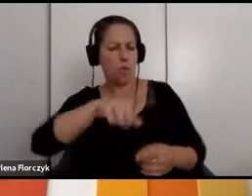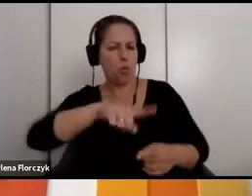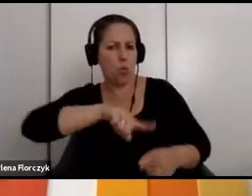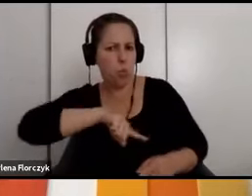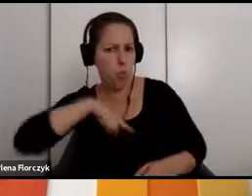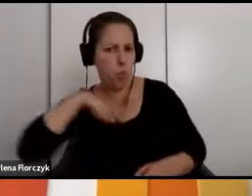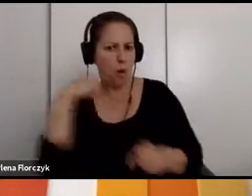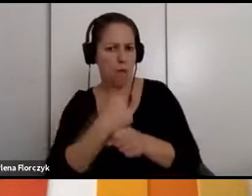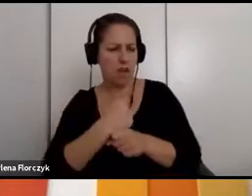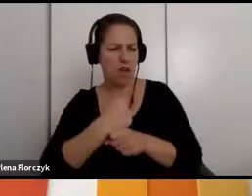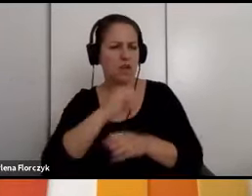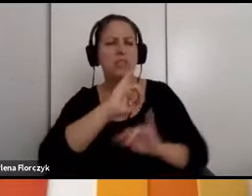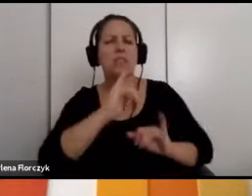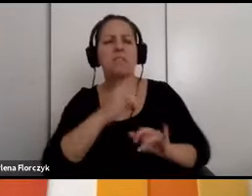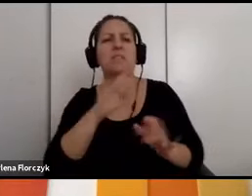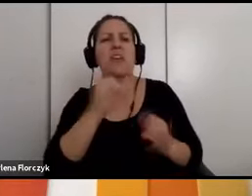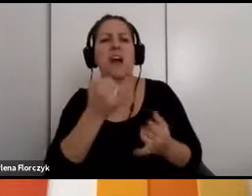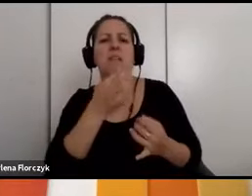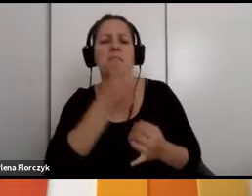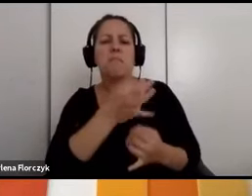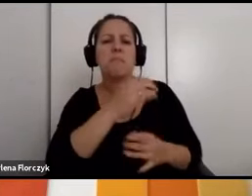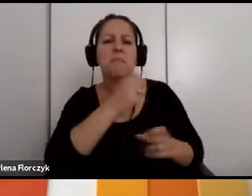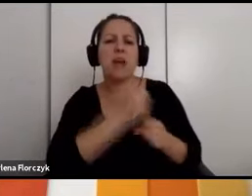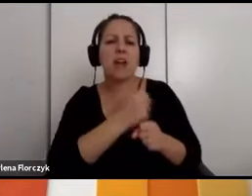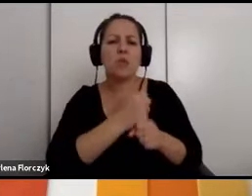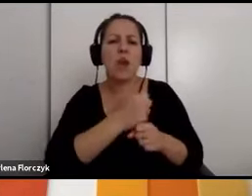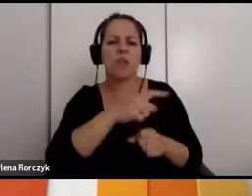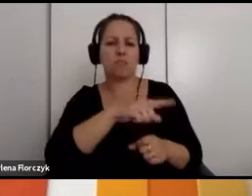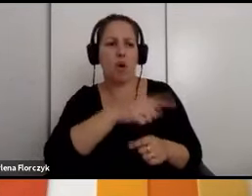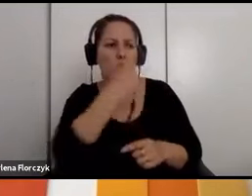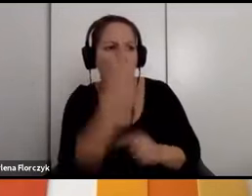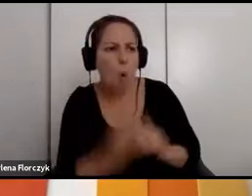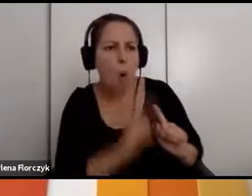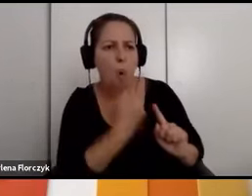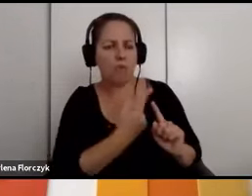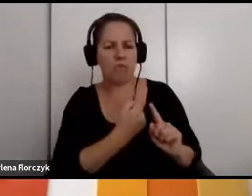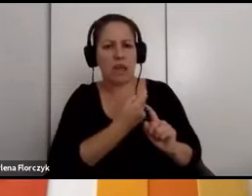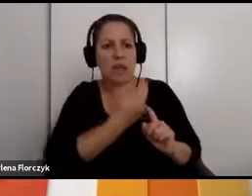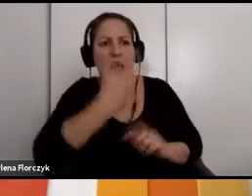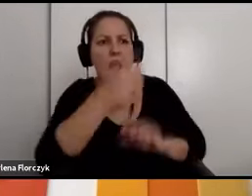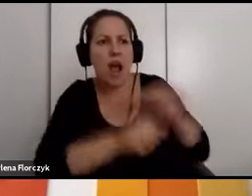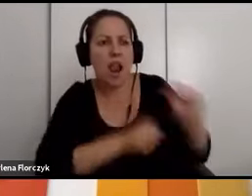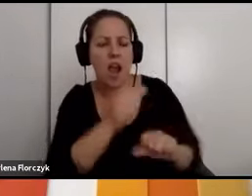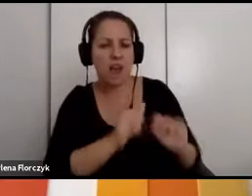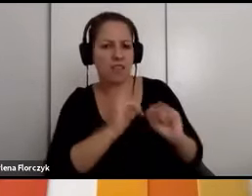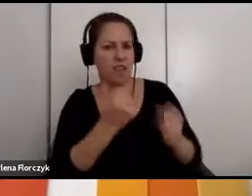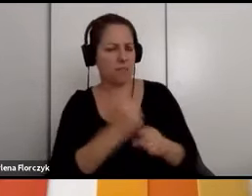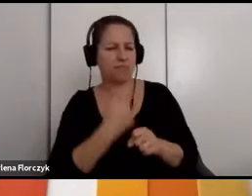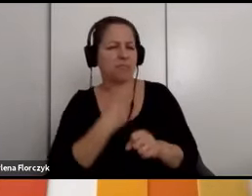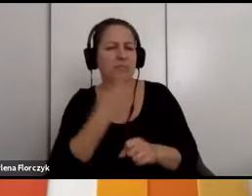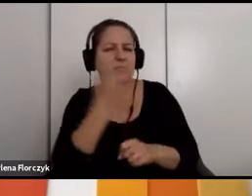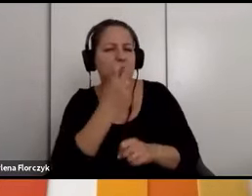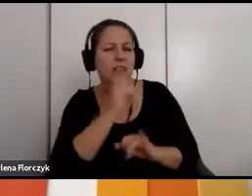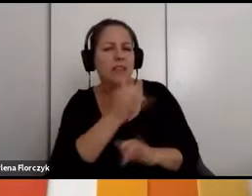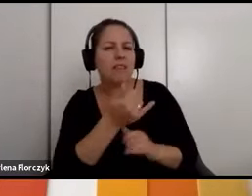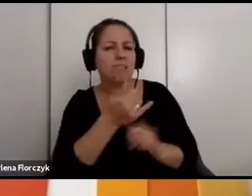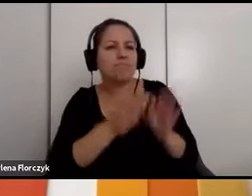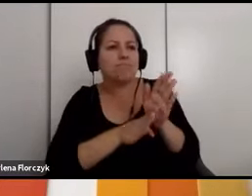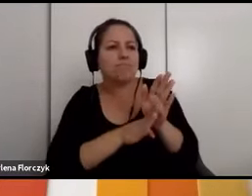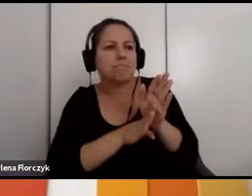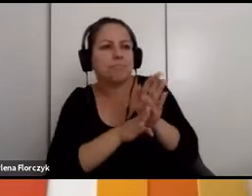zapytać właśnie, jak się pracuje z grupą, którą pracuje się rok albo kilka lat, jak mówiłeś. Jestem ciekawa, jak wygląda dynamika tej